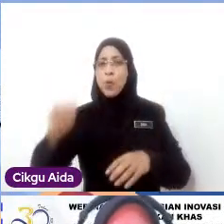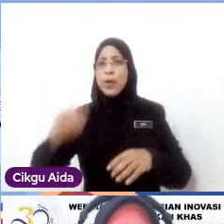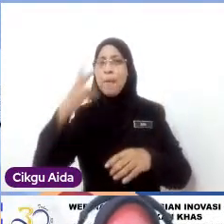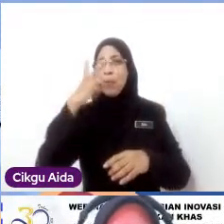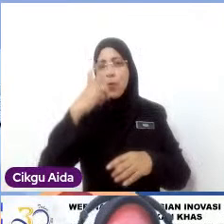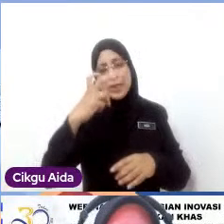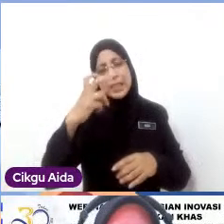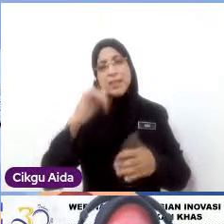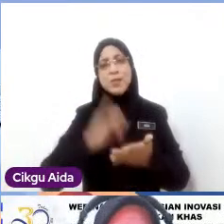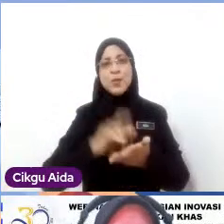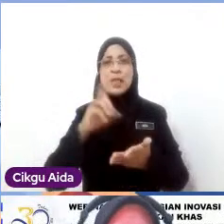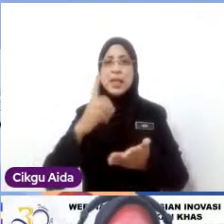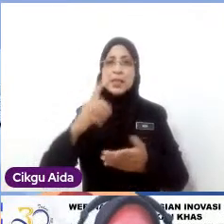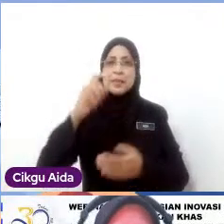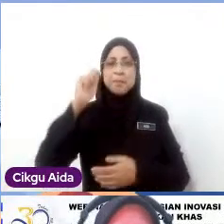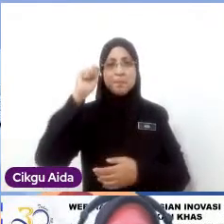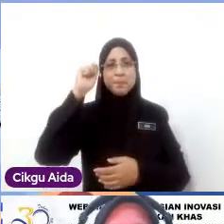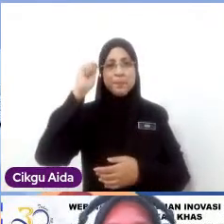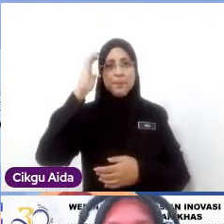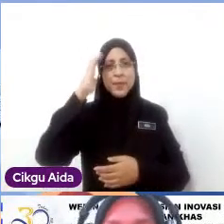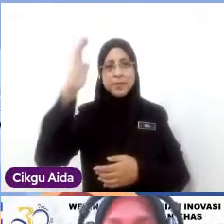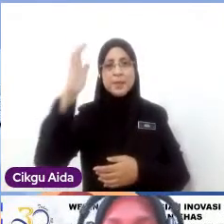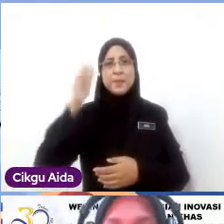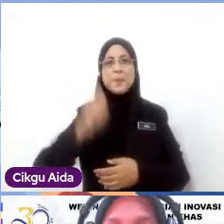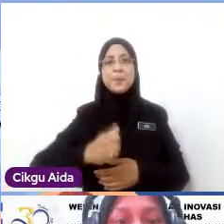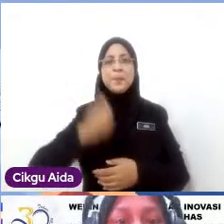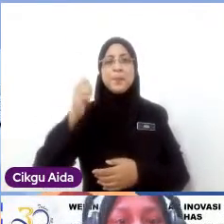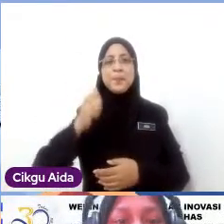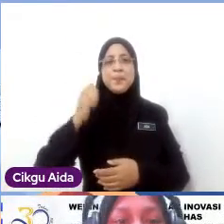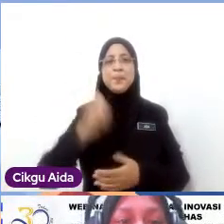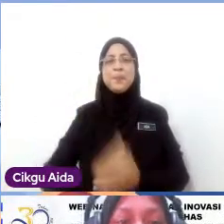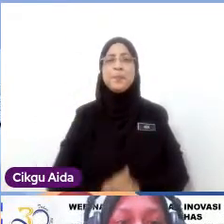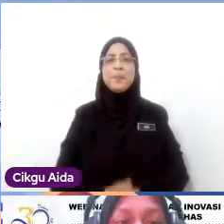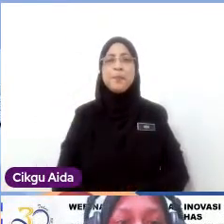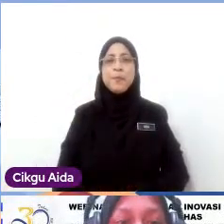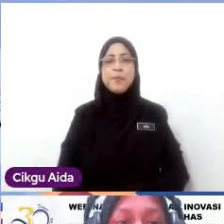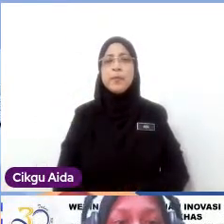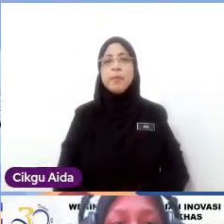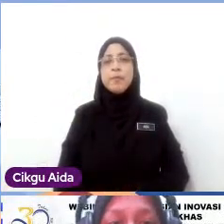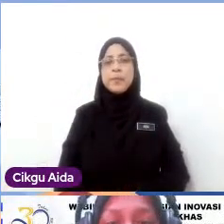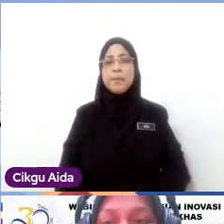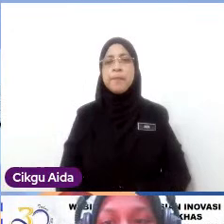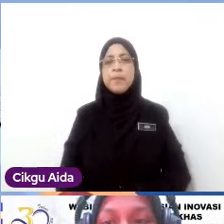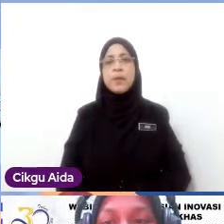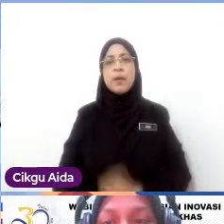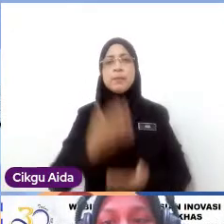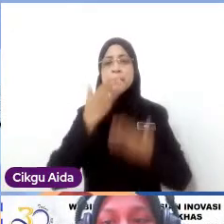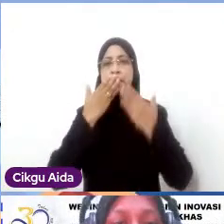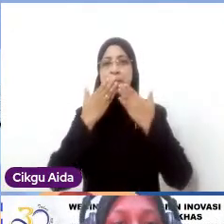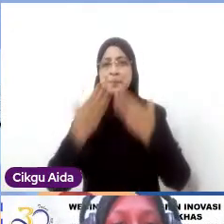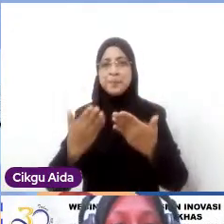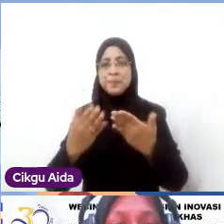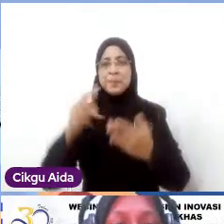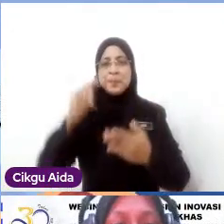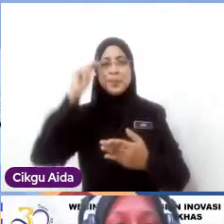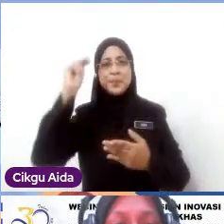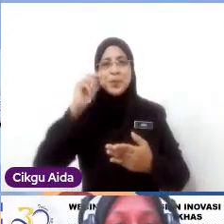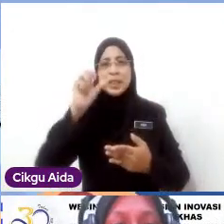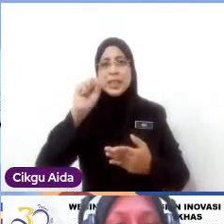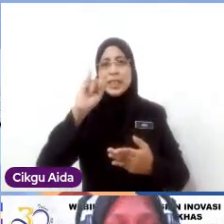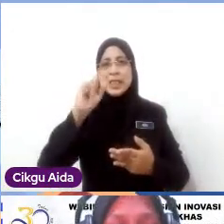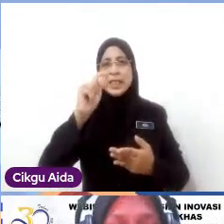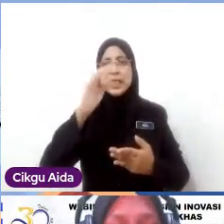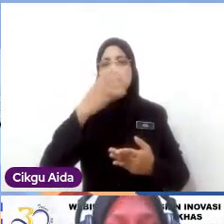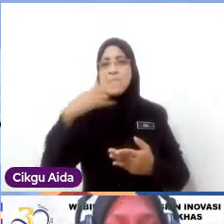Assalamualaikum. Terima kasih diucapkan kepada panel kita iaitu Puan Siti Suhaila yang telah menjawab